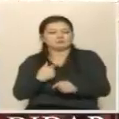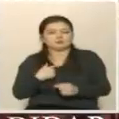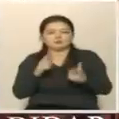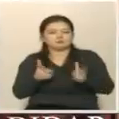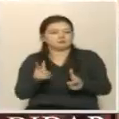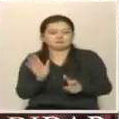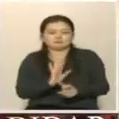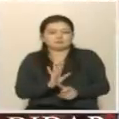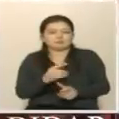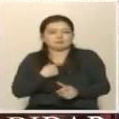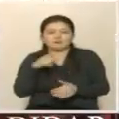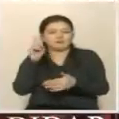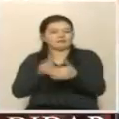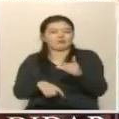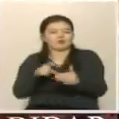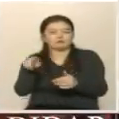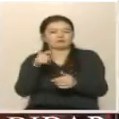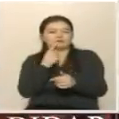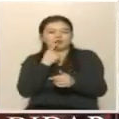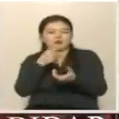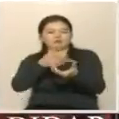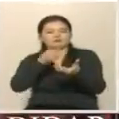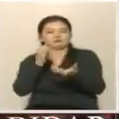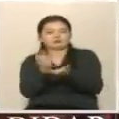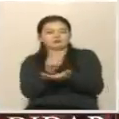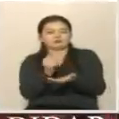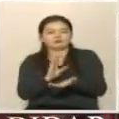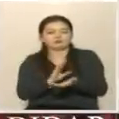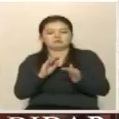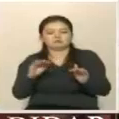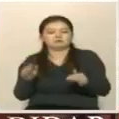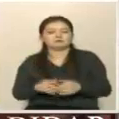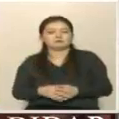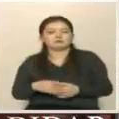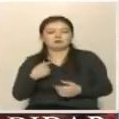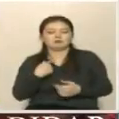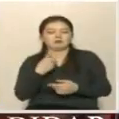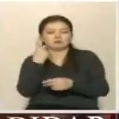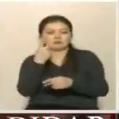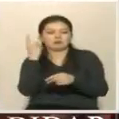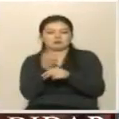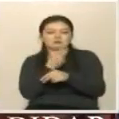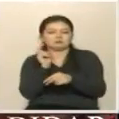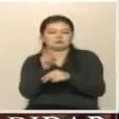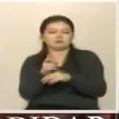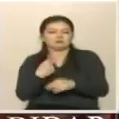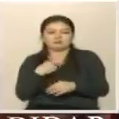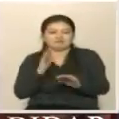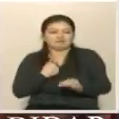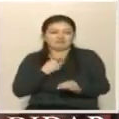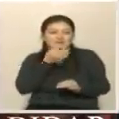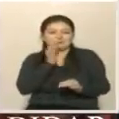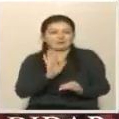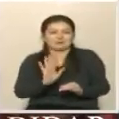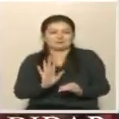я не верю и никогда не пойду я ходила только один раз но мне не понравилось